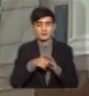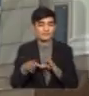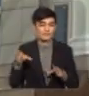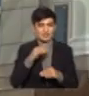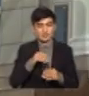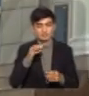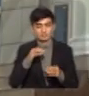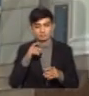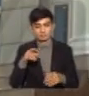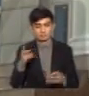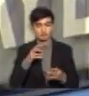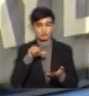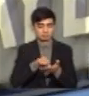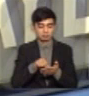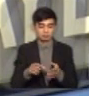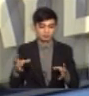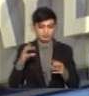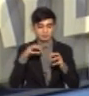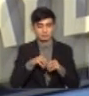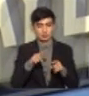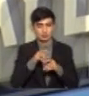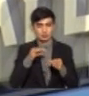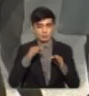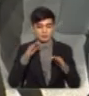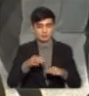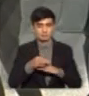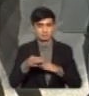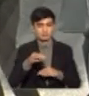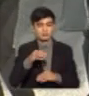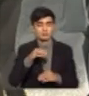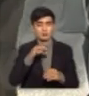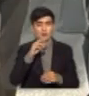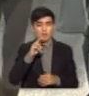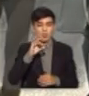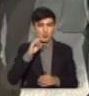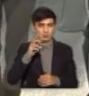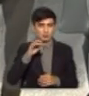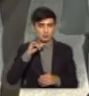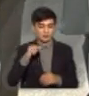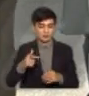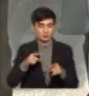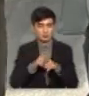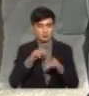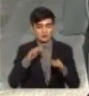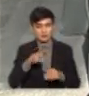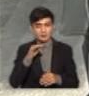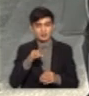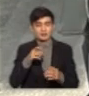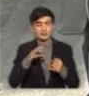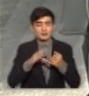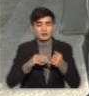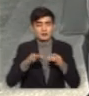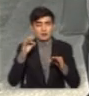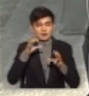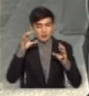сот міндеттеді. Дау болған жерлер ауданның 6 округінде орналасқан. Облыстық жер инспекциясы заңсыз берілді деп анықтаған жер